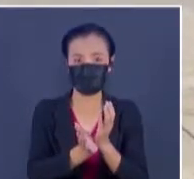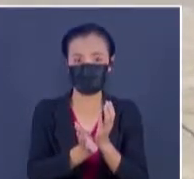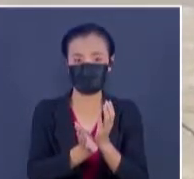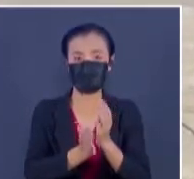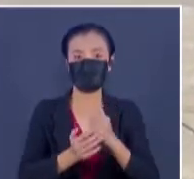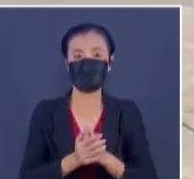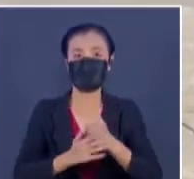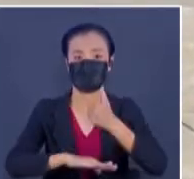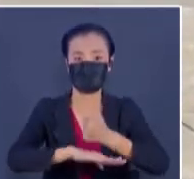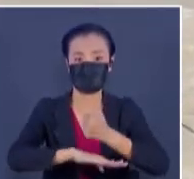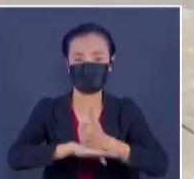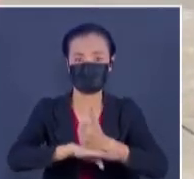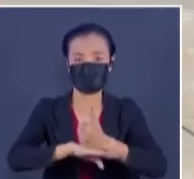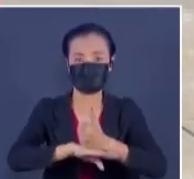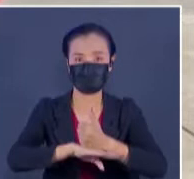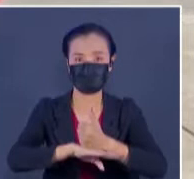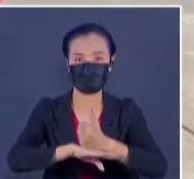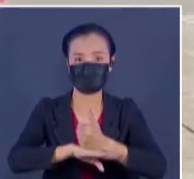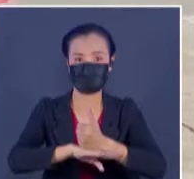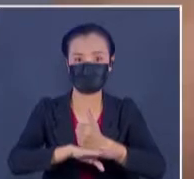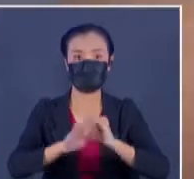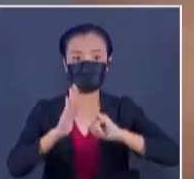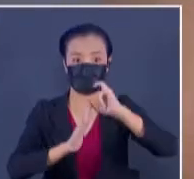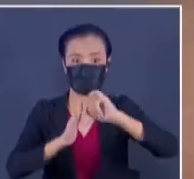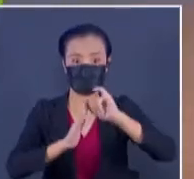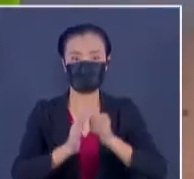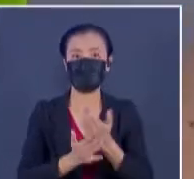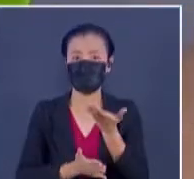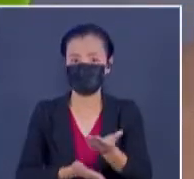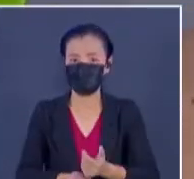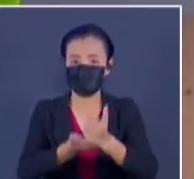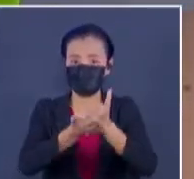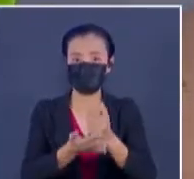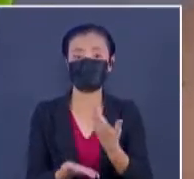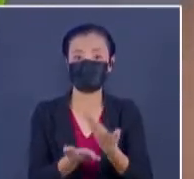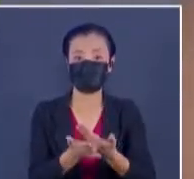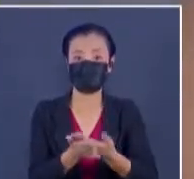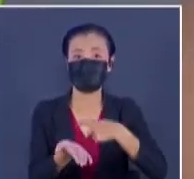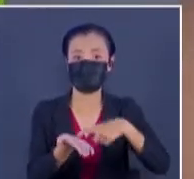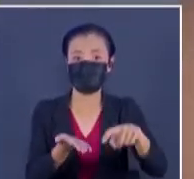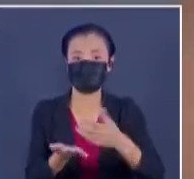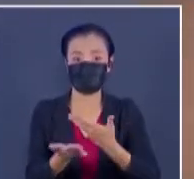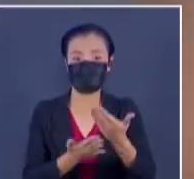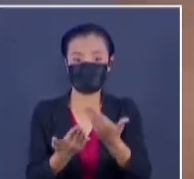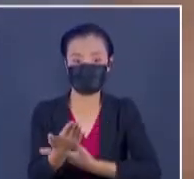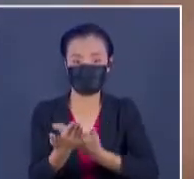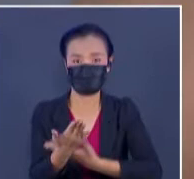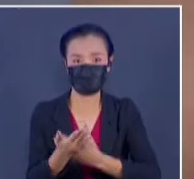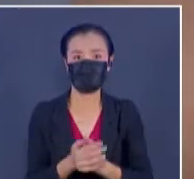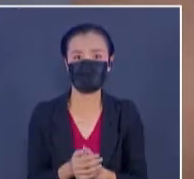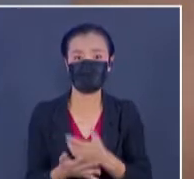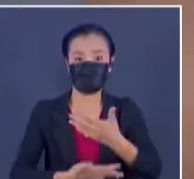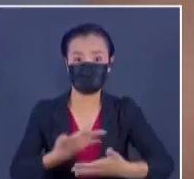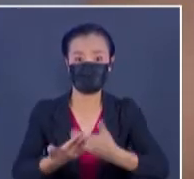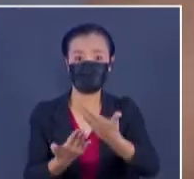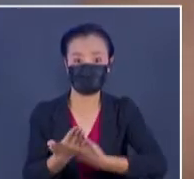ยครับผู้บังคับการตำรวจภูธรจังหวัดเชียงใหม่ขอให้ช่วยเหลือครับหลังจากที่โอนเงินไปซื้อลอตเตอรี่กับนายหน้าค้าหวย